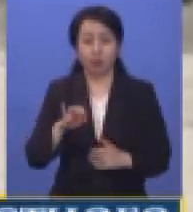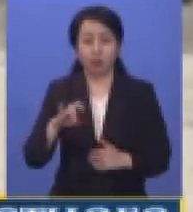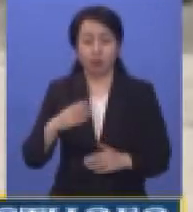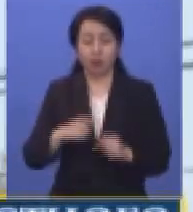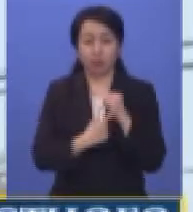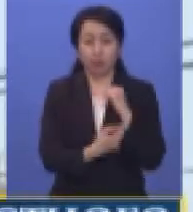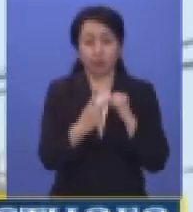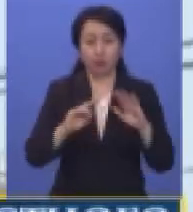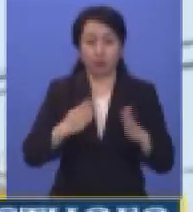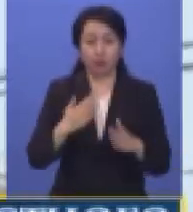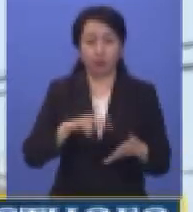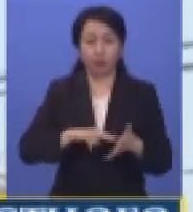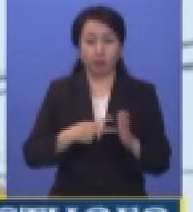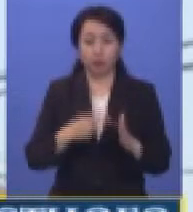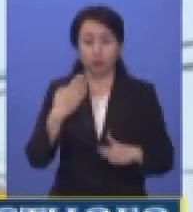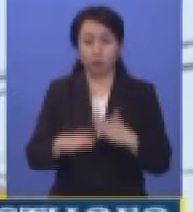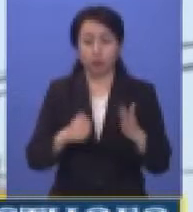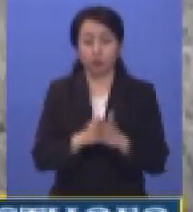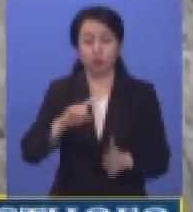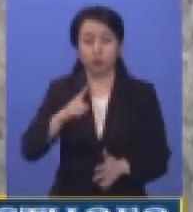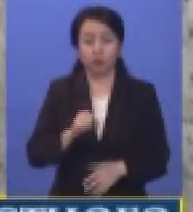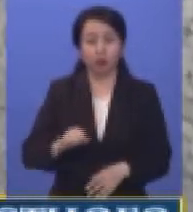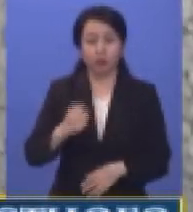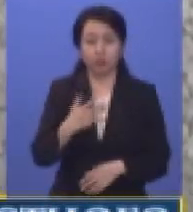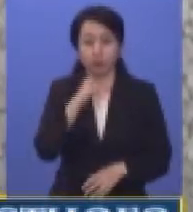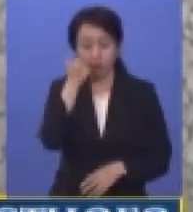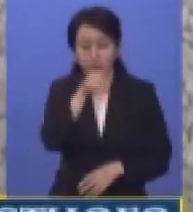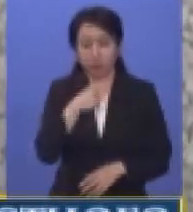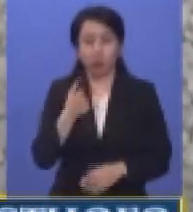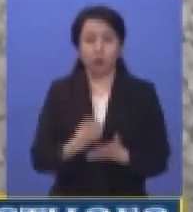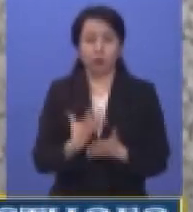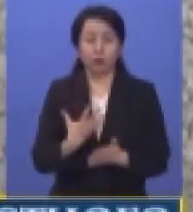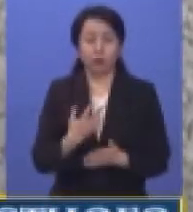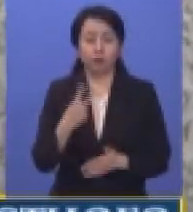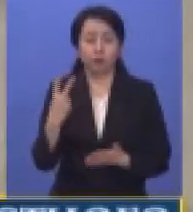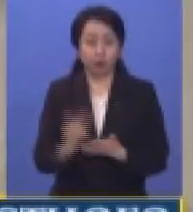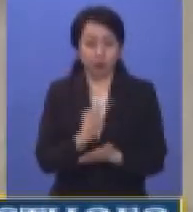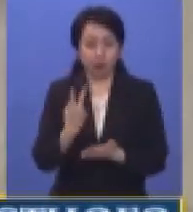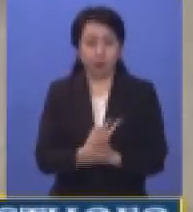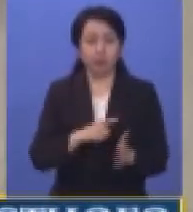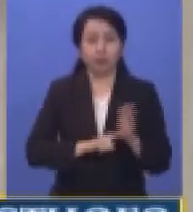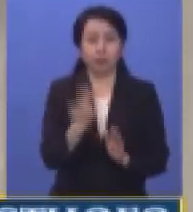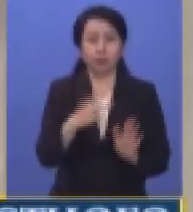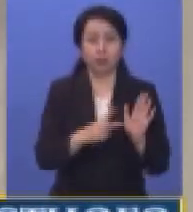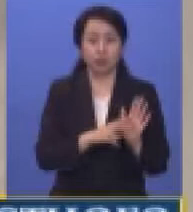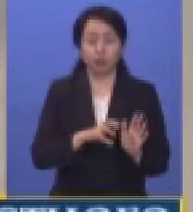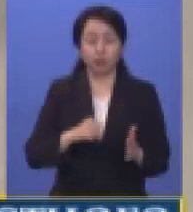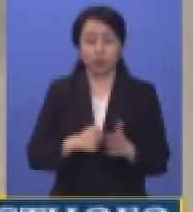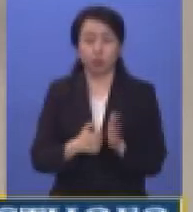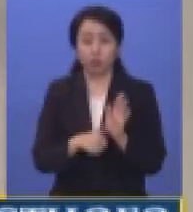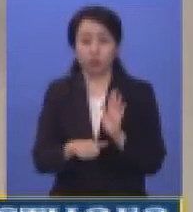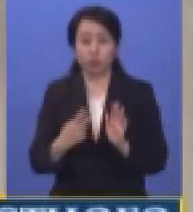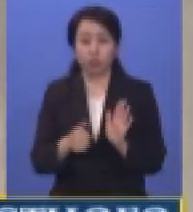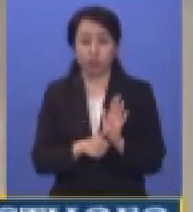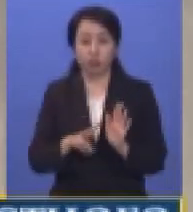Последние два объекта планируют закончить до 1 августа. За 5 лет бюджет города увеличился почти в 2 раза – с 37 миллиардов тенге до